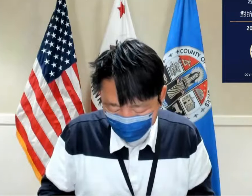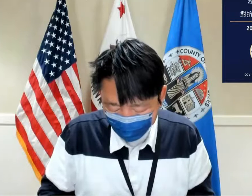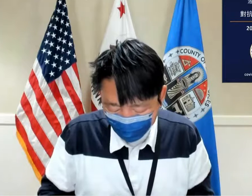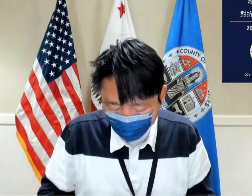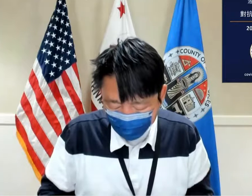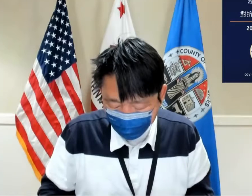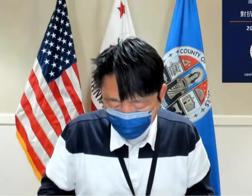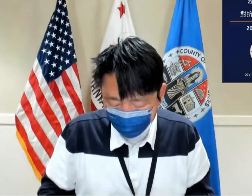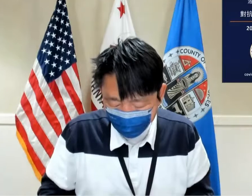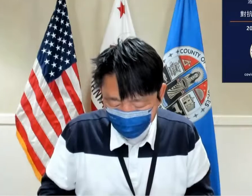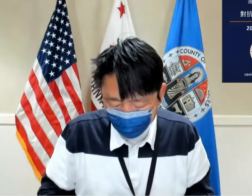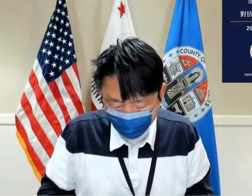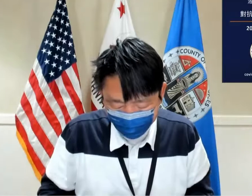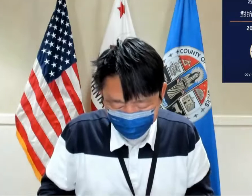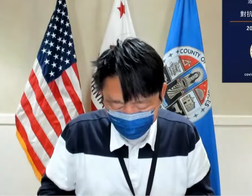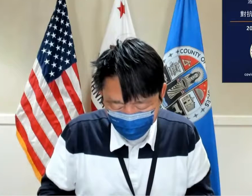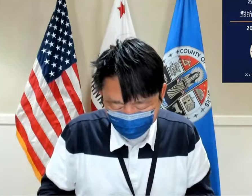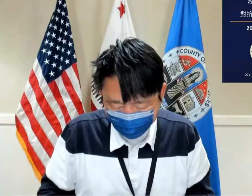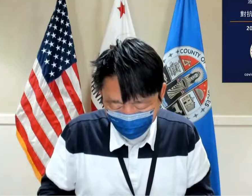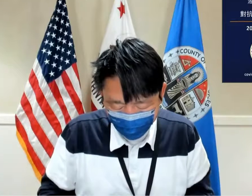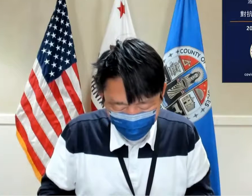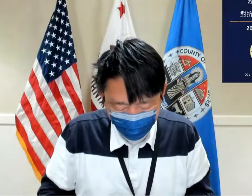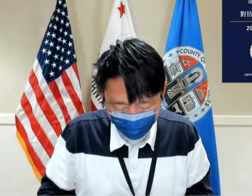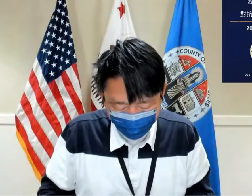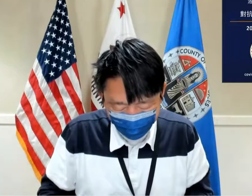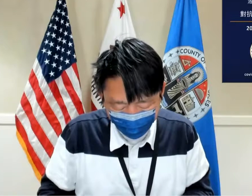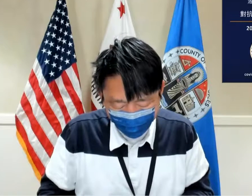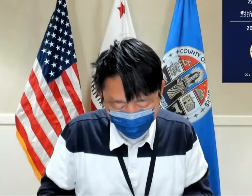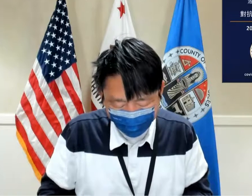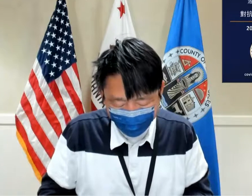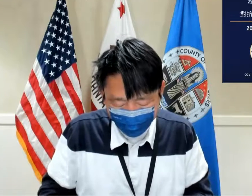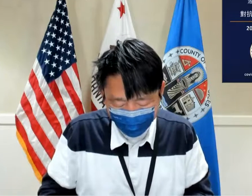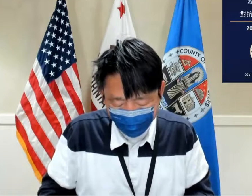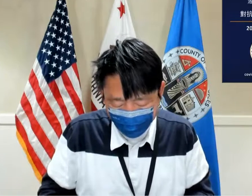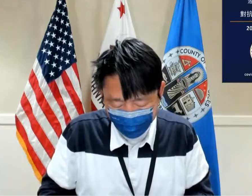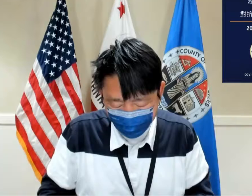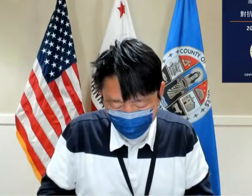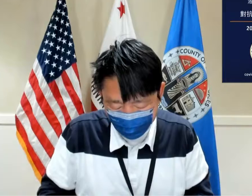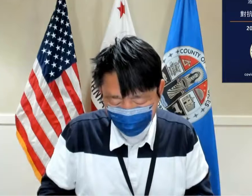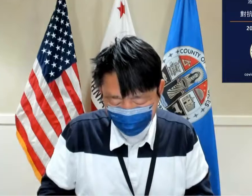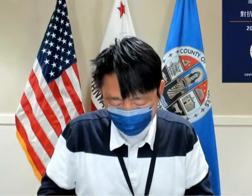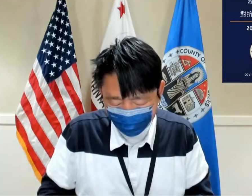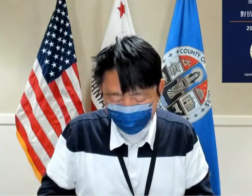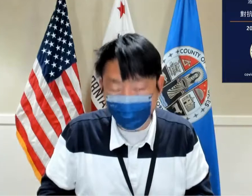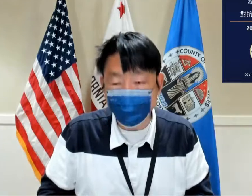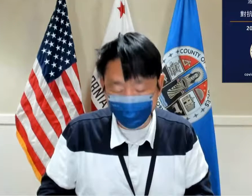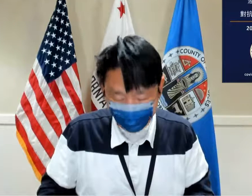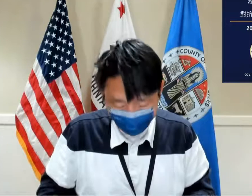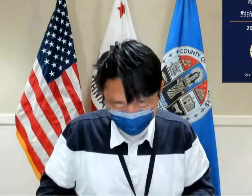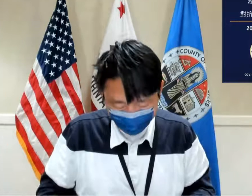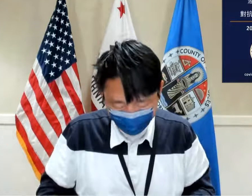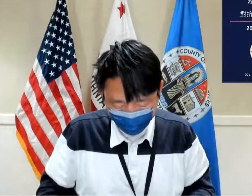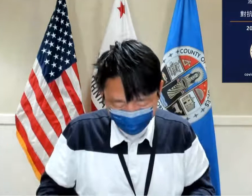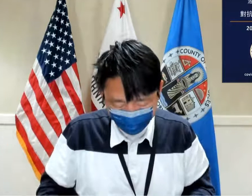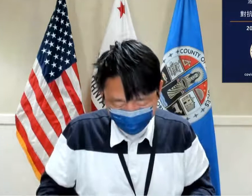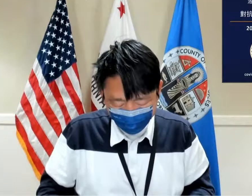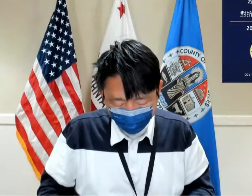备忘录，让现有的洛县的375个疫苗接种点继续服务洛县居